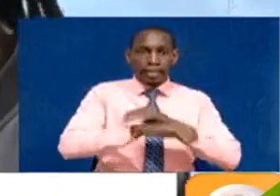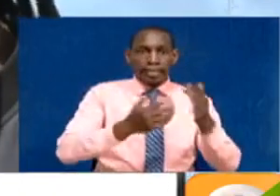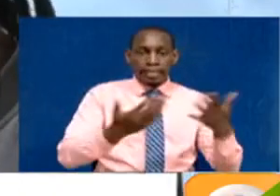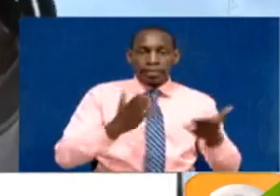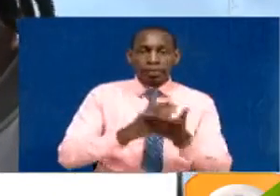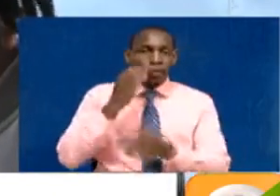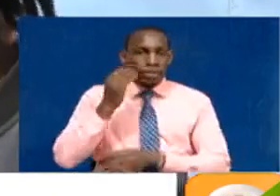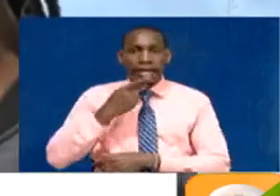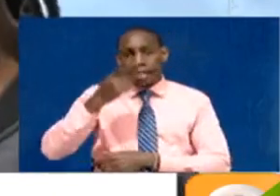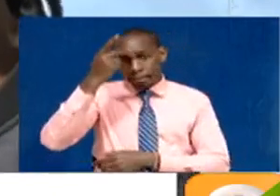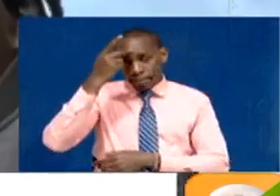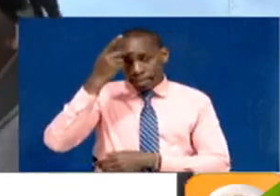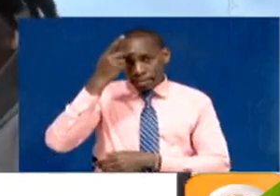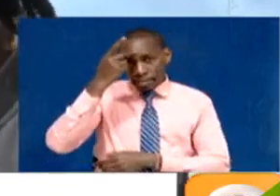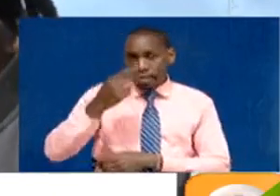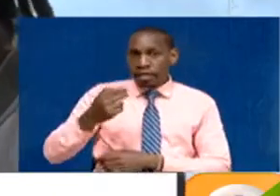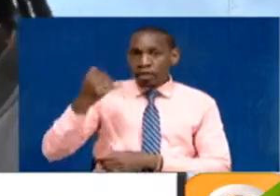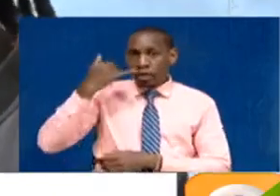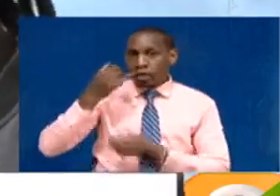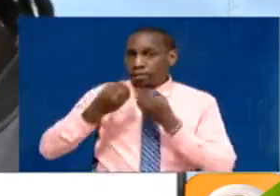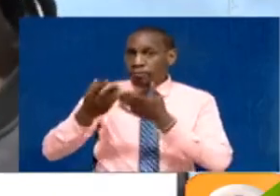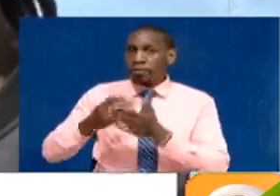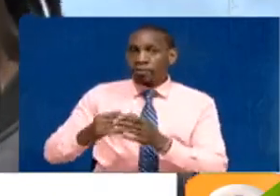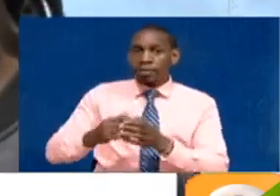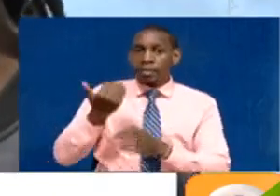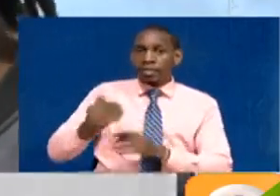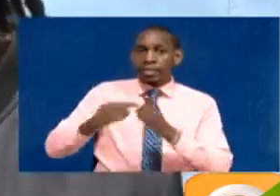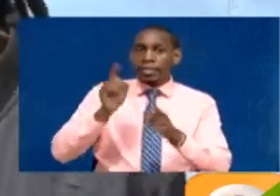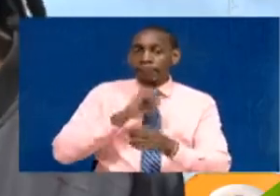is so sad that mzazi anaweza pigia simu kuambia mtoto wake ameuliwa akienda kutafuta notes na alikuja shule.